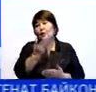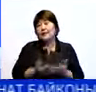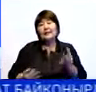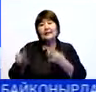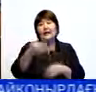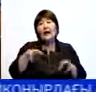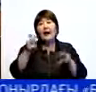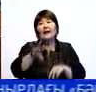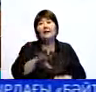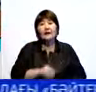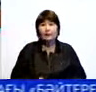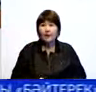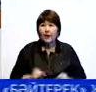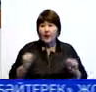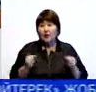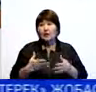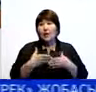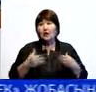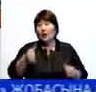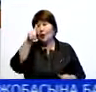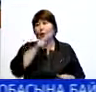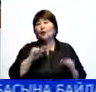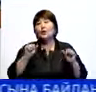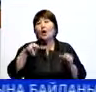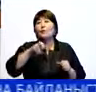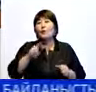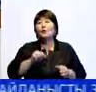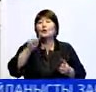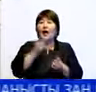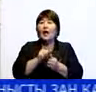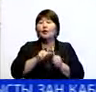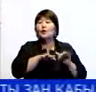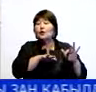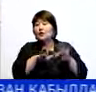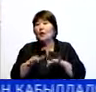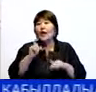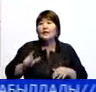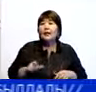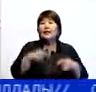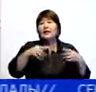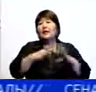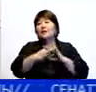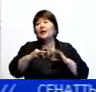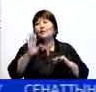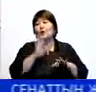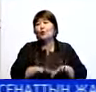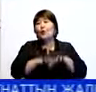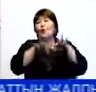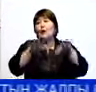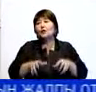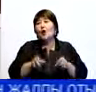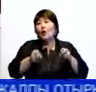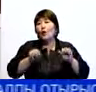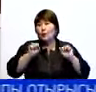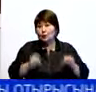қаралды. Қыс және көктем айларындағы мұз қату, сең жүру кезеңінде дария бойындағы кейбір елді мекендерде су басу қаупі